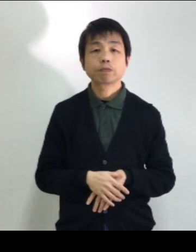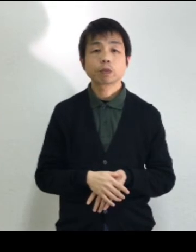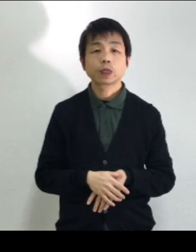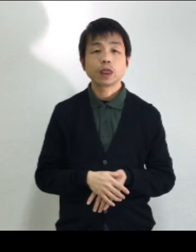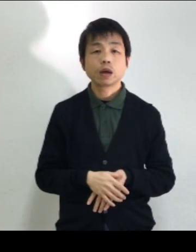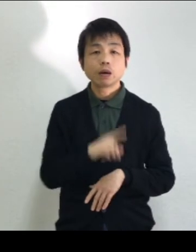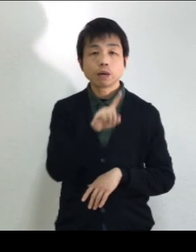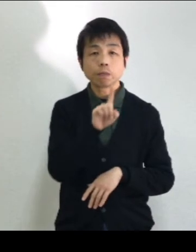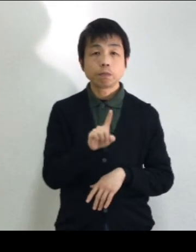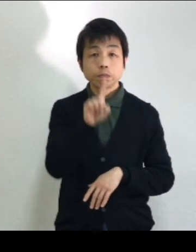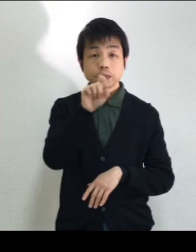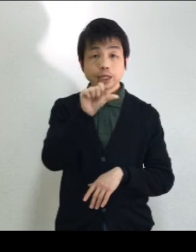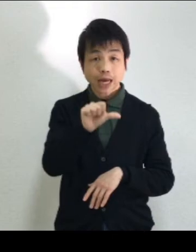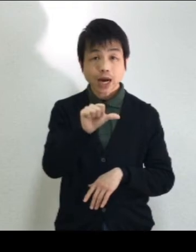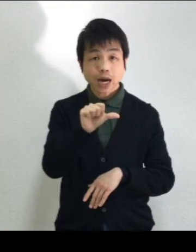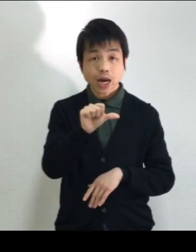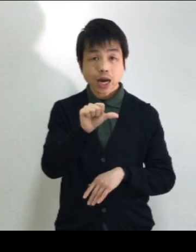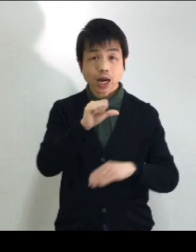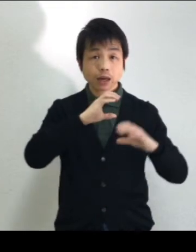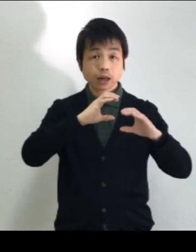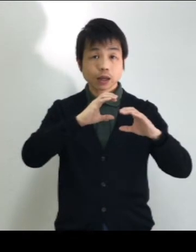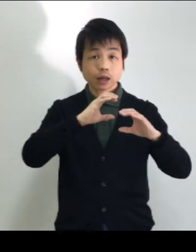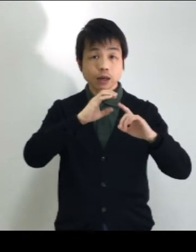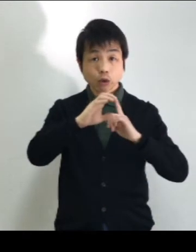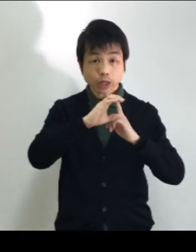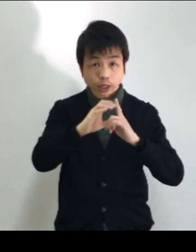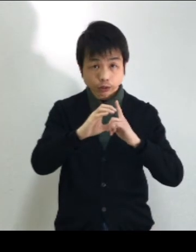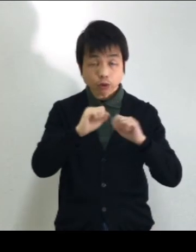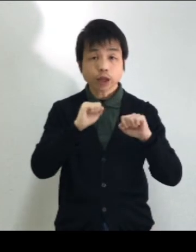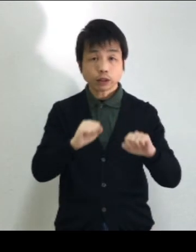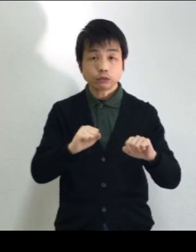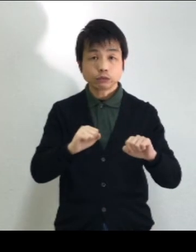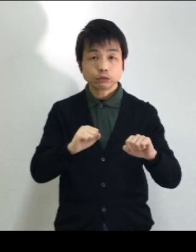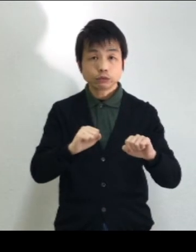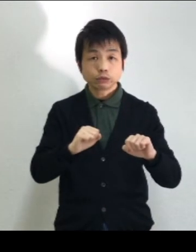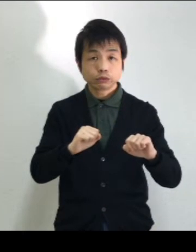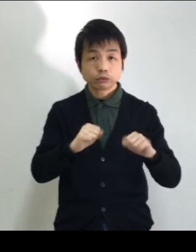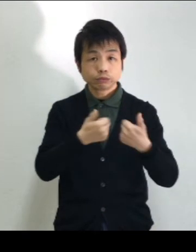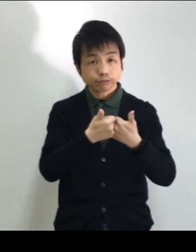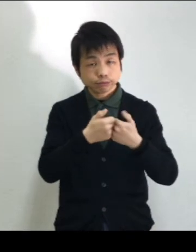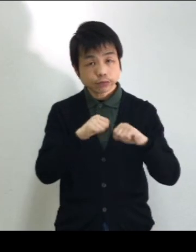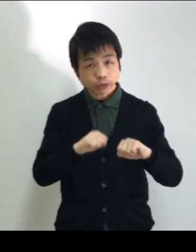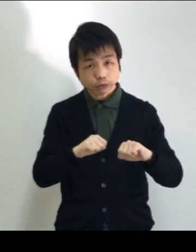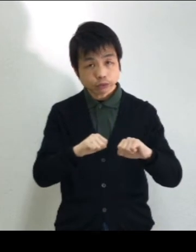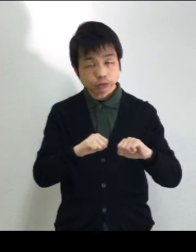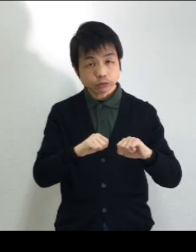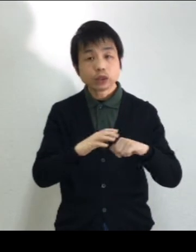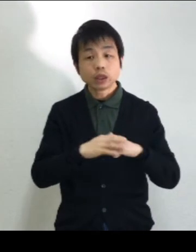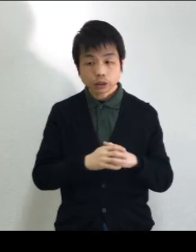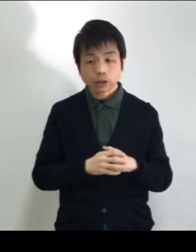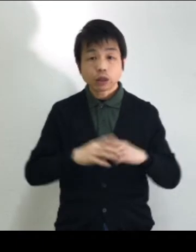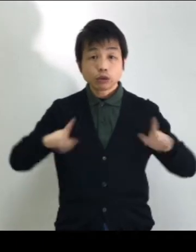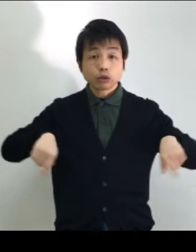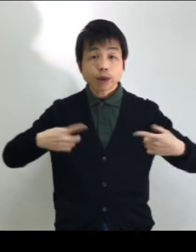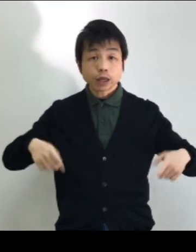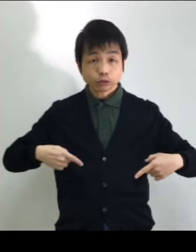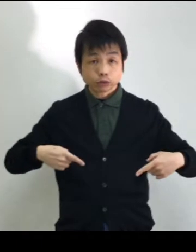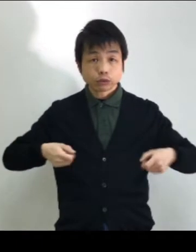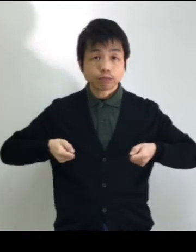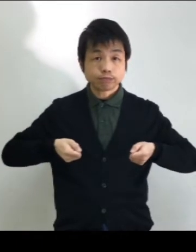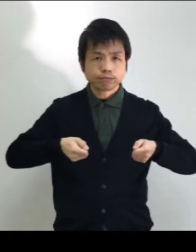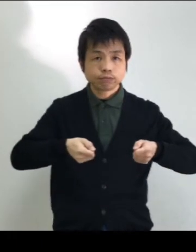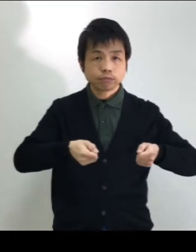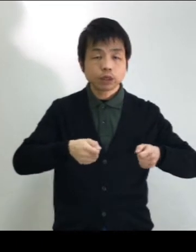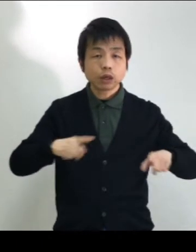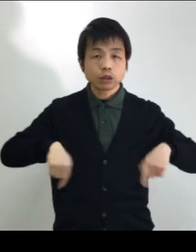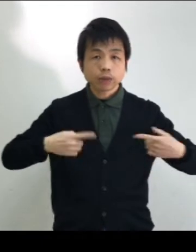ピアカウンセリングをやってるとしたら、じゃあそこの場所が 車椅子だったりクラッチで行ってる